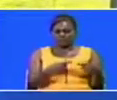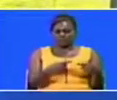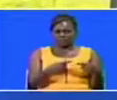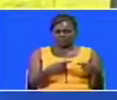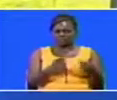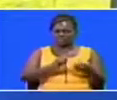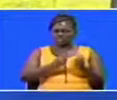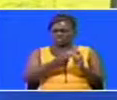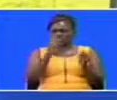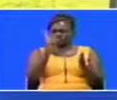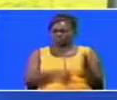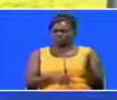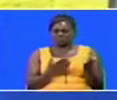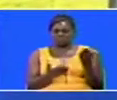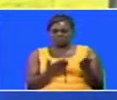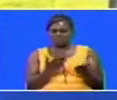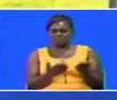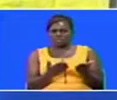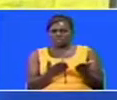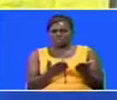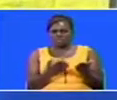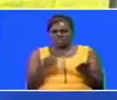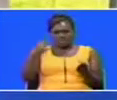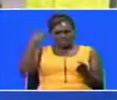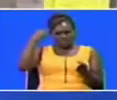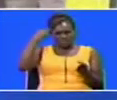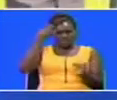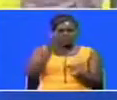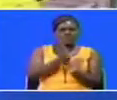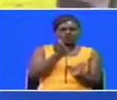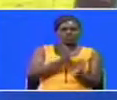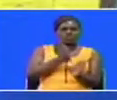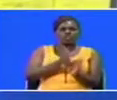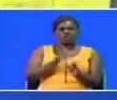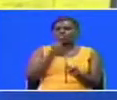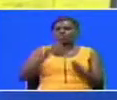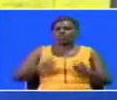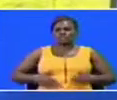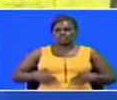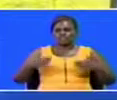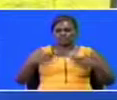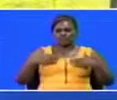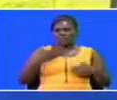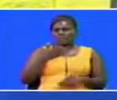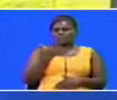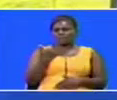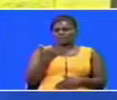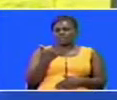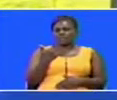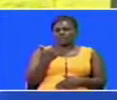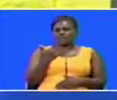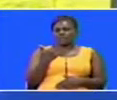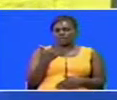is more psychological than physical. It means we need to think and